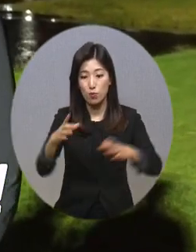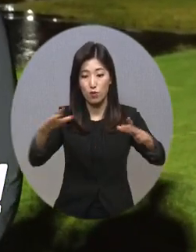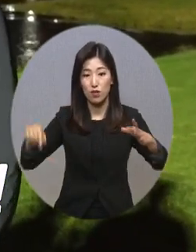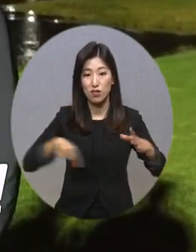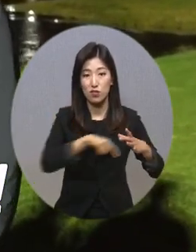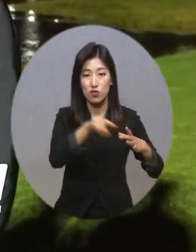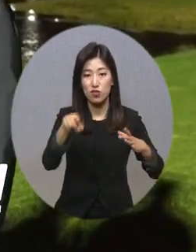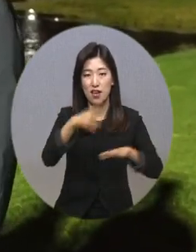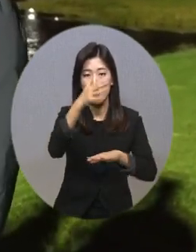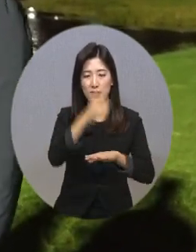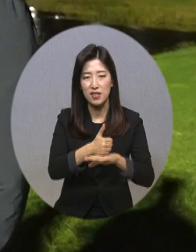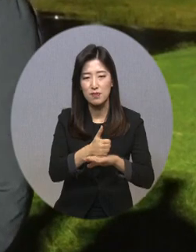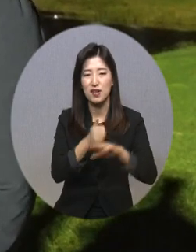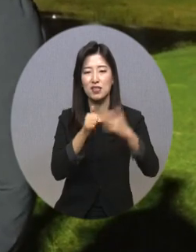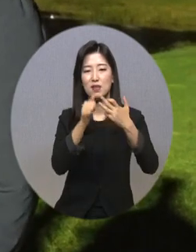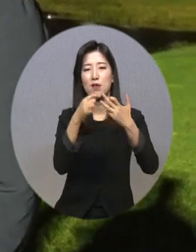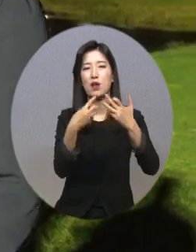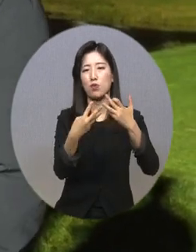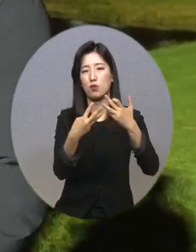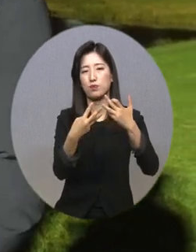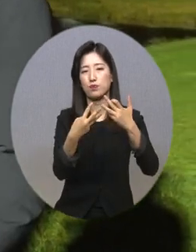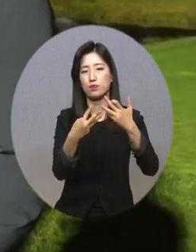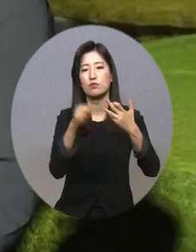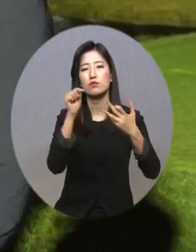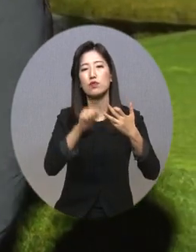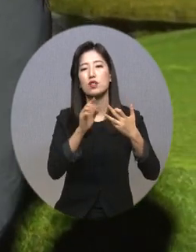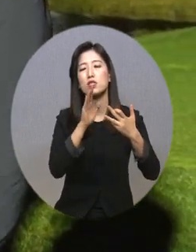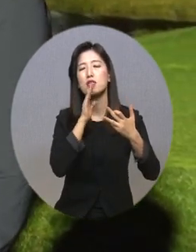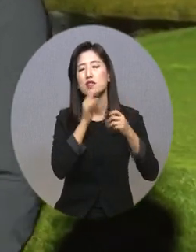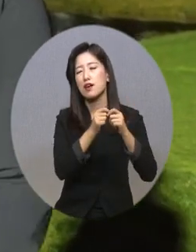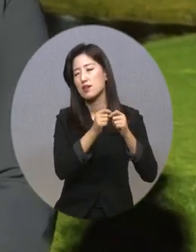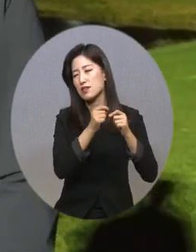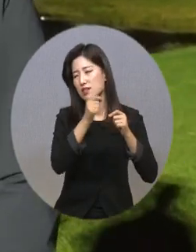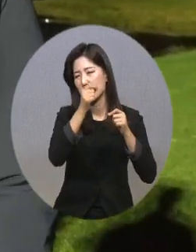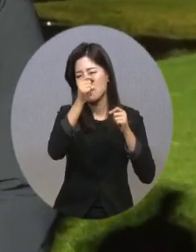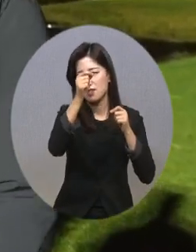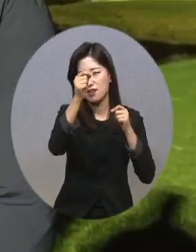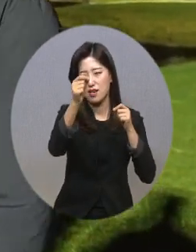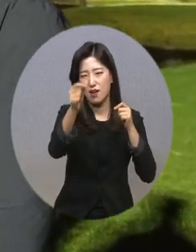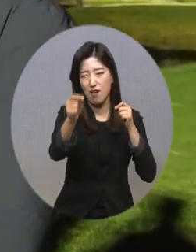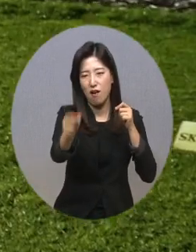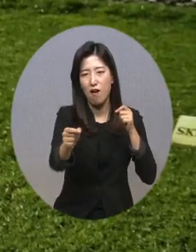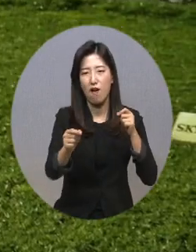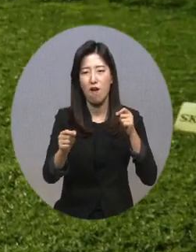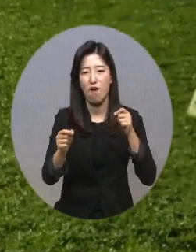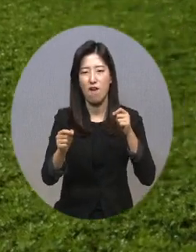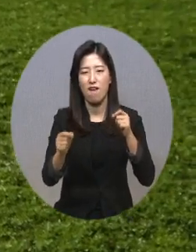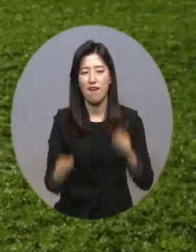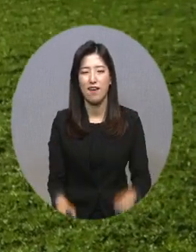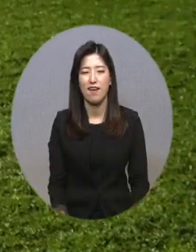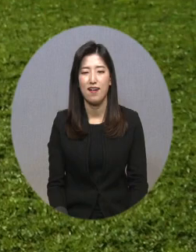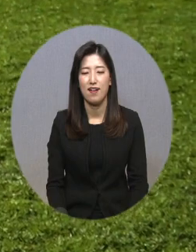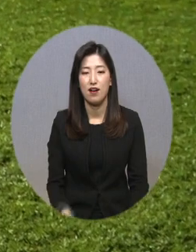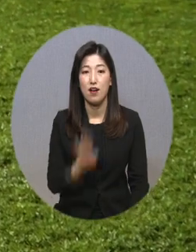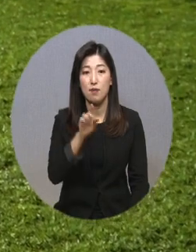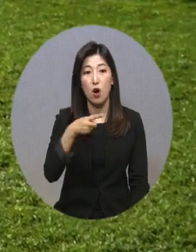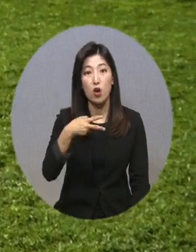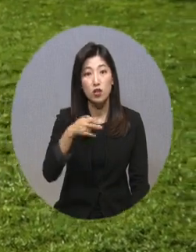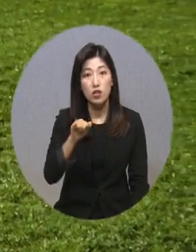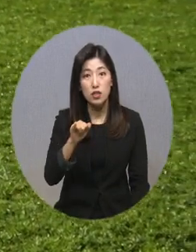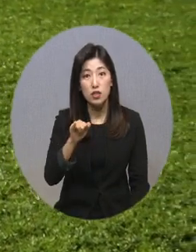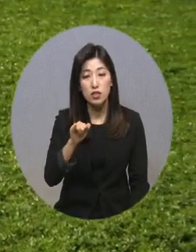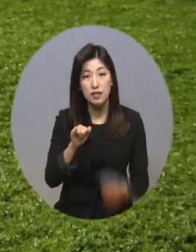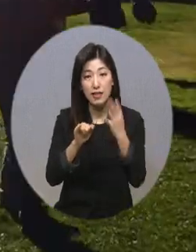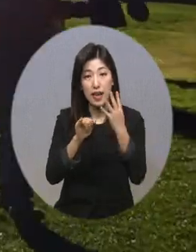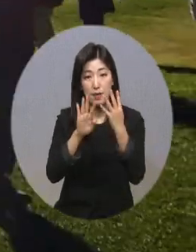배워왔습니다 또 가장 긴 봐야 함 엄청 길 되요 아 버디 않을지 시구 타요